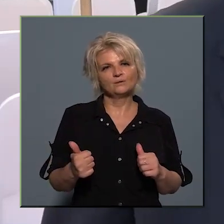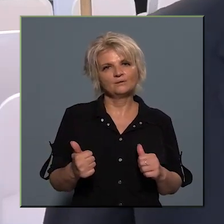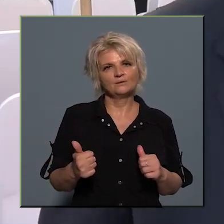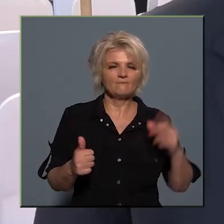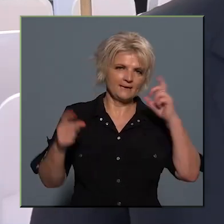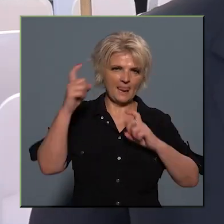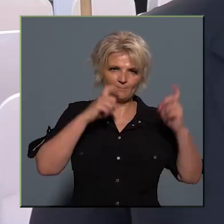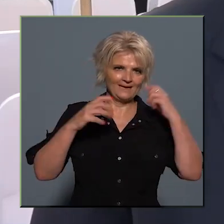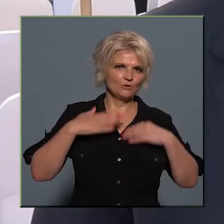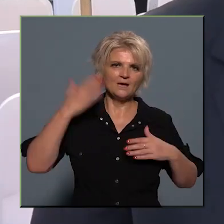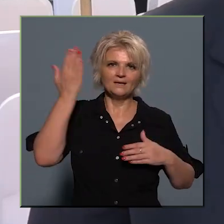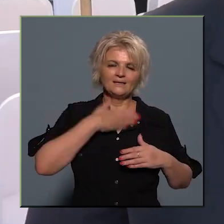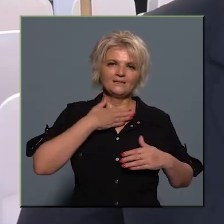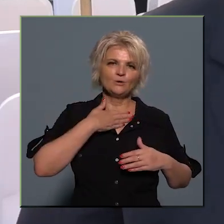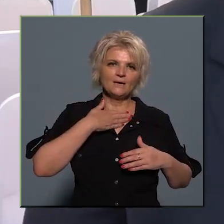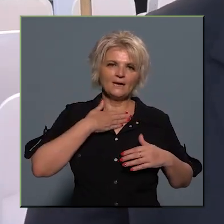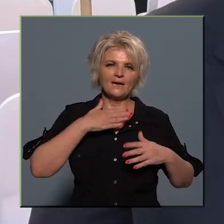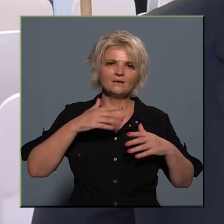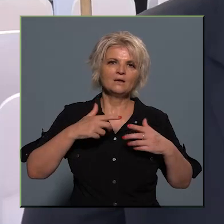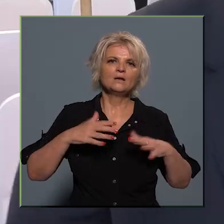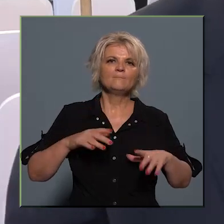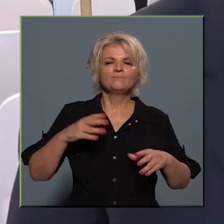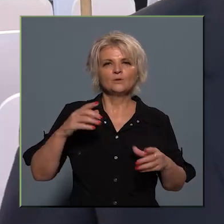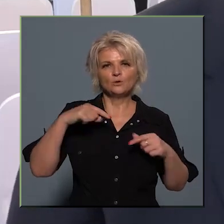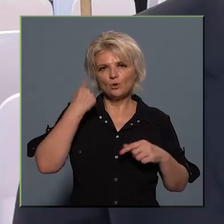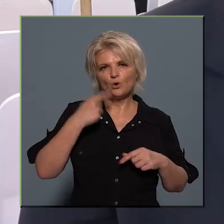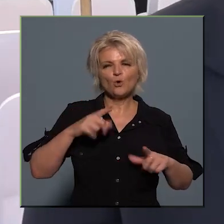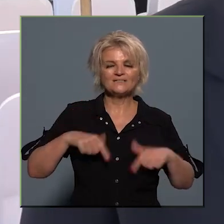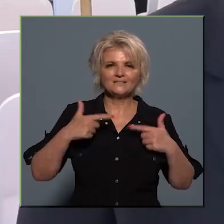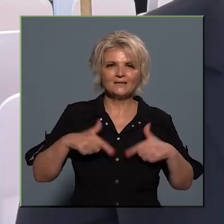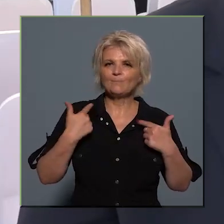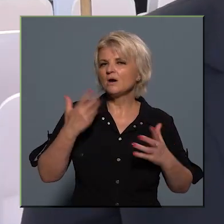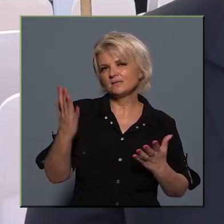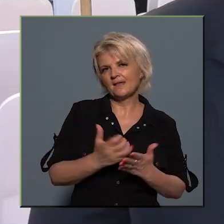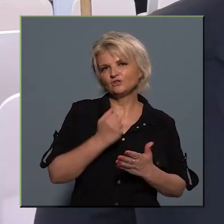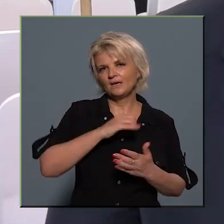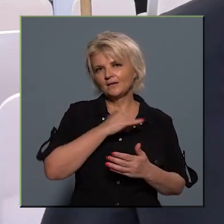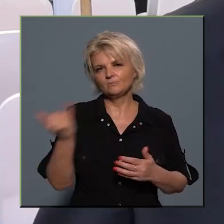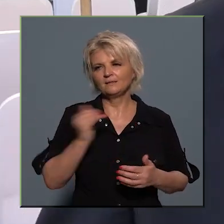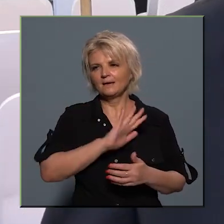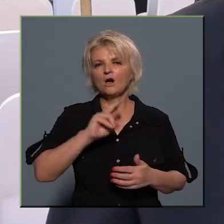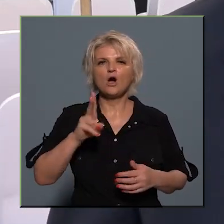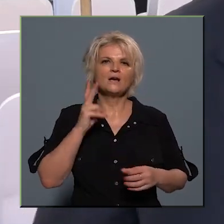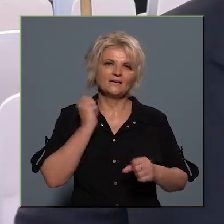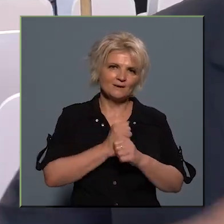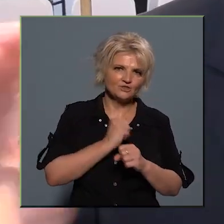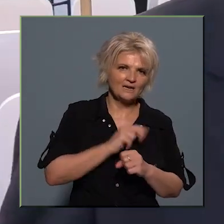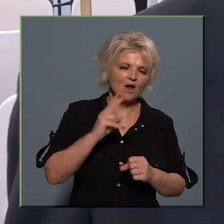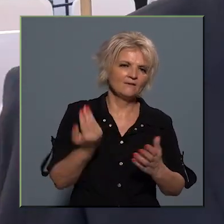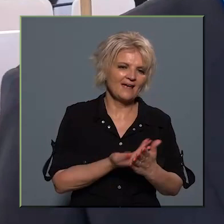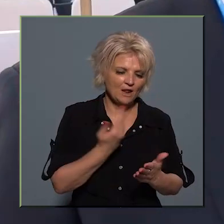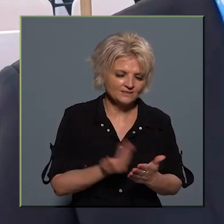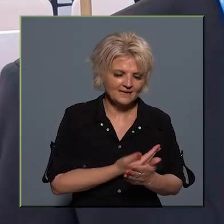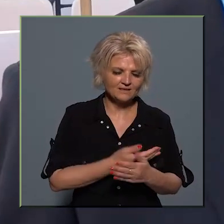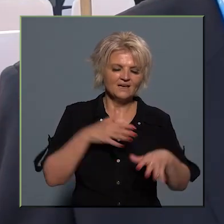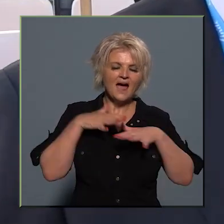meggyőződésünk, hogy a hidrogén ökoszisztéma az egy nyereséges mindenki részére, aki előállítja, aki felhasználja, általában